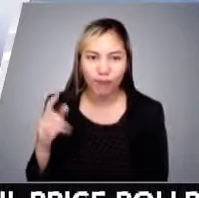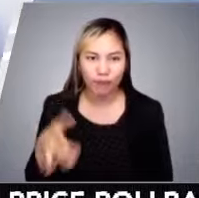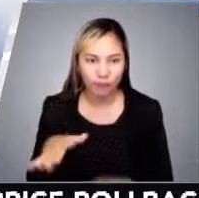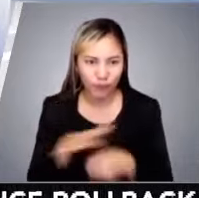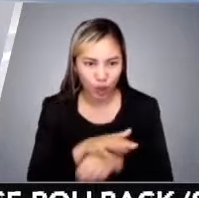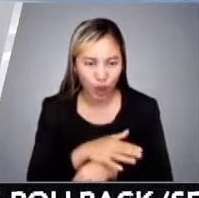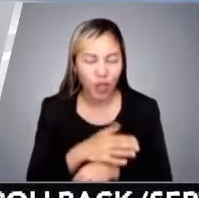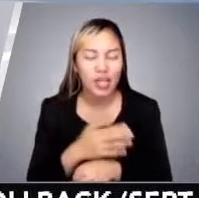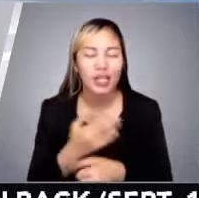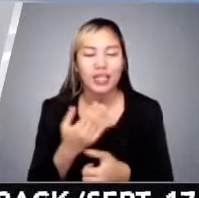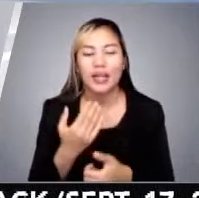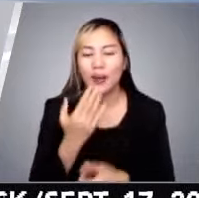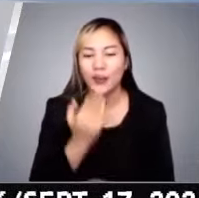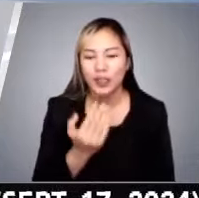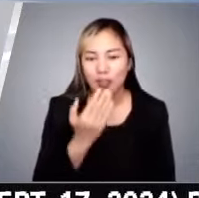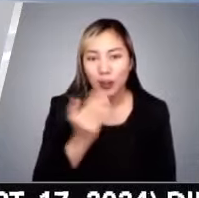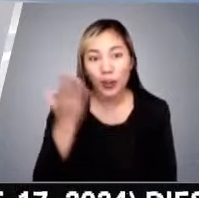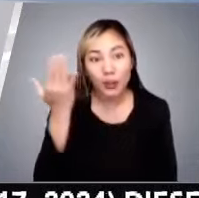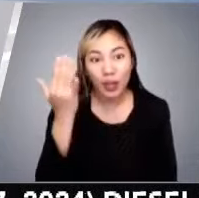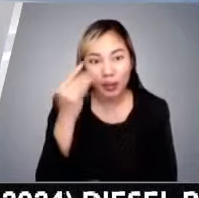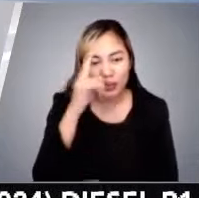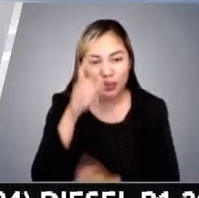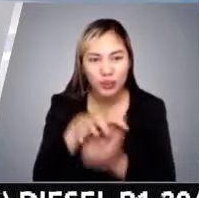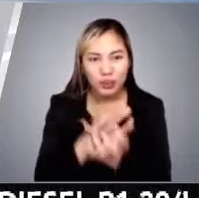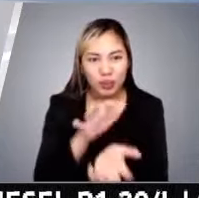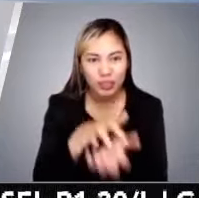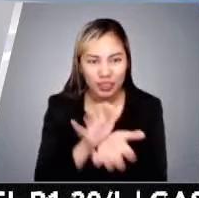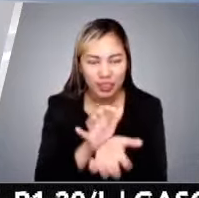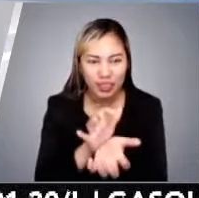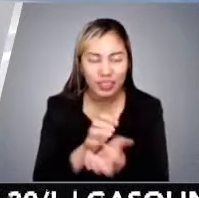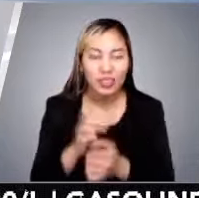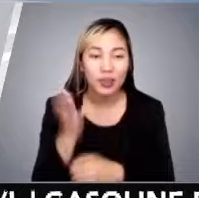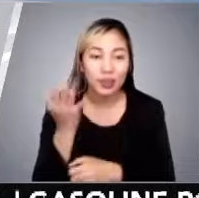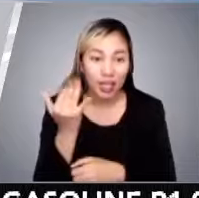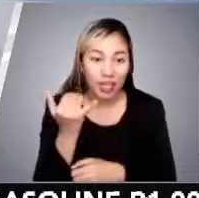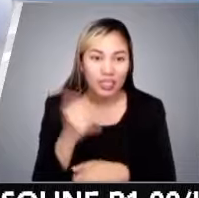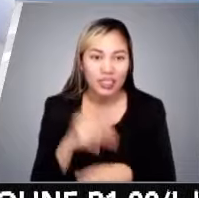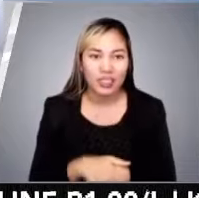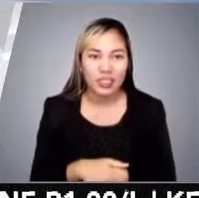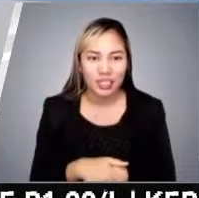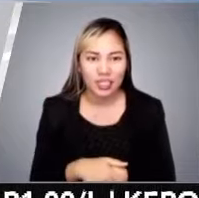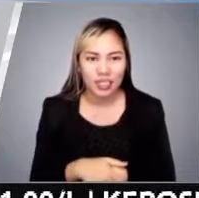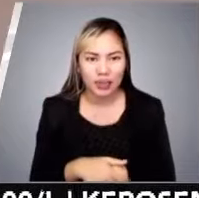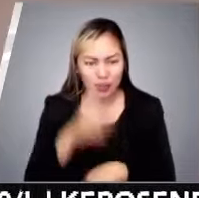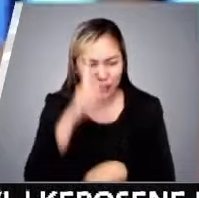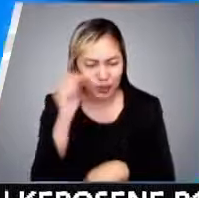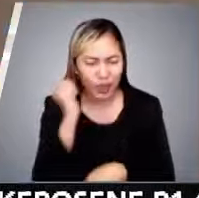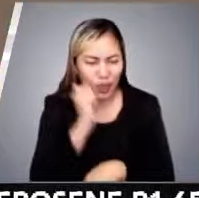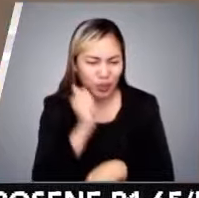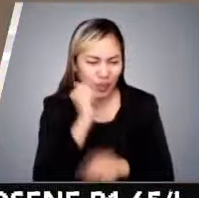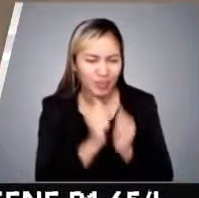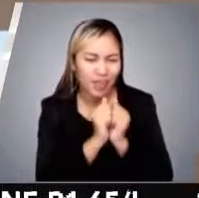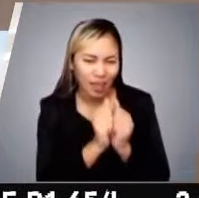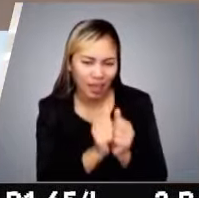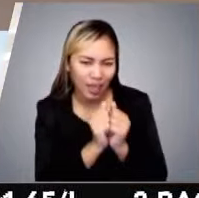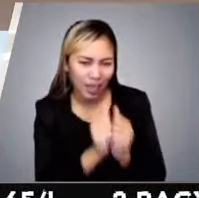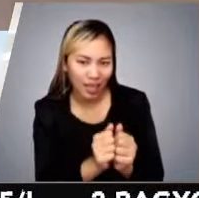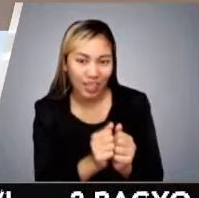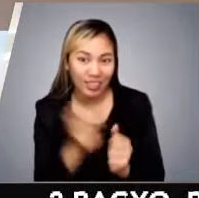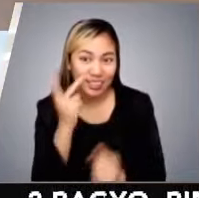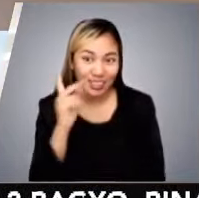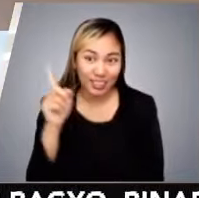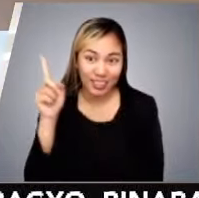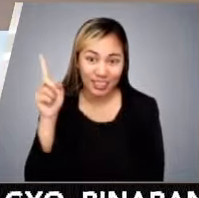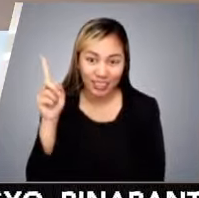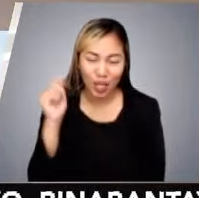Eh, paano ba naman ang aso na si Axie Certified Clingy? Naman, yan po ang viral TikTok video ni Fur